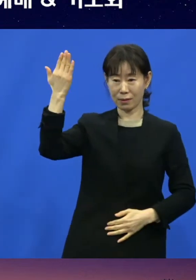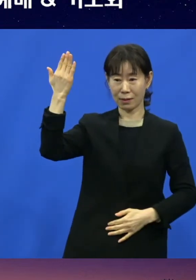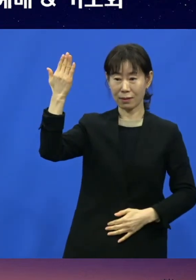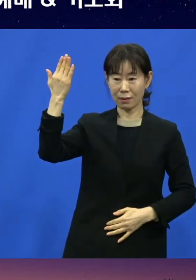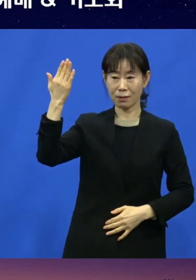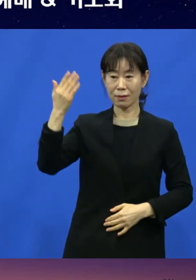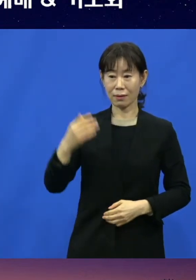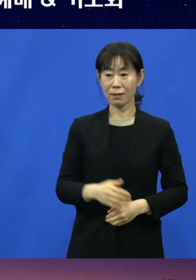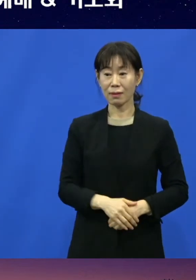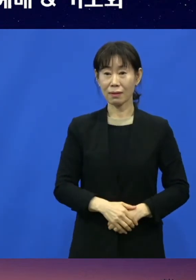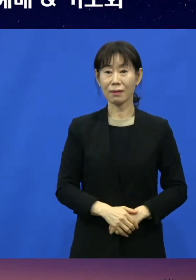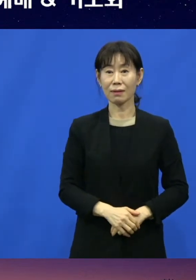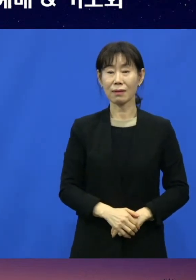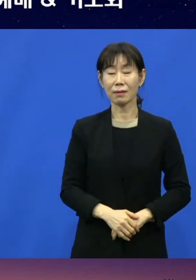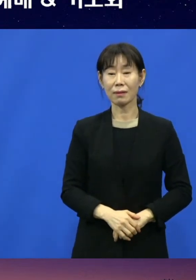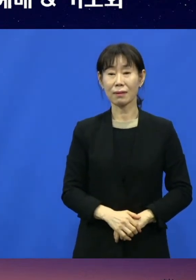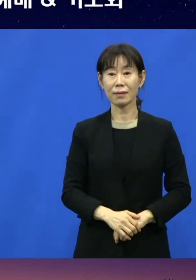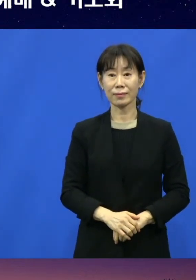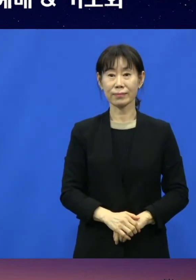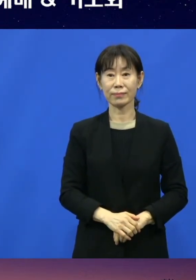보지 못하고